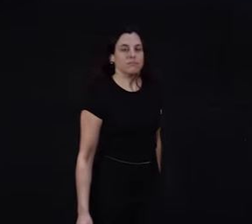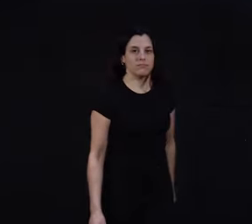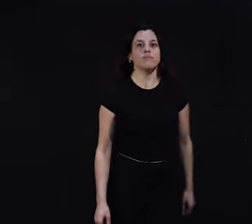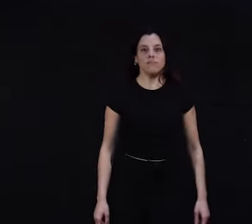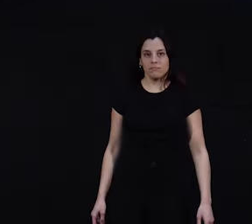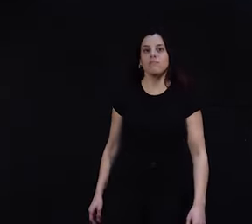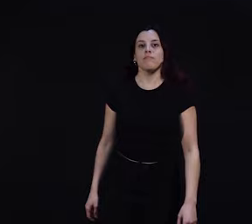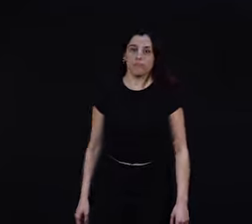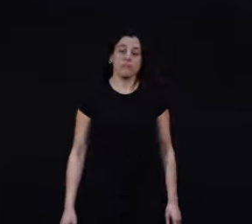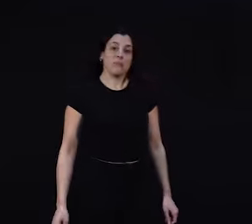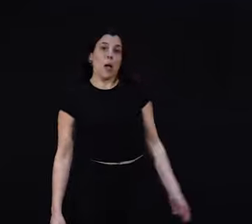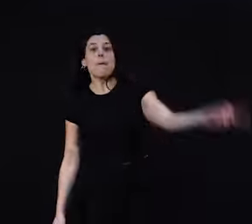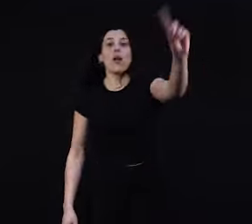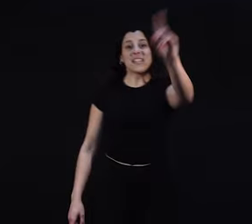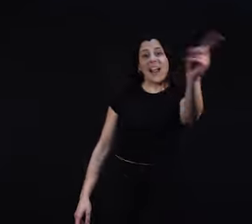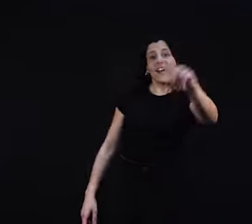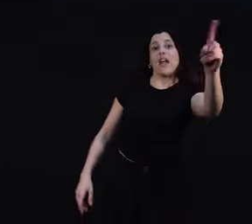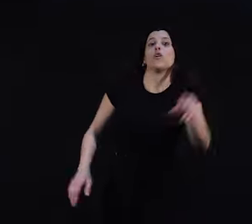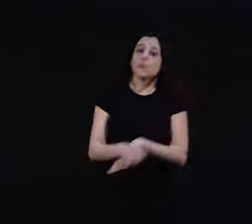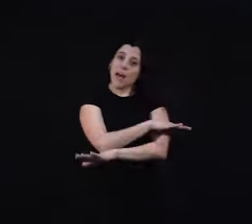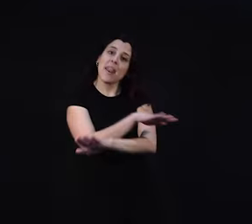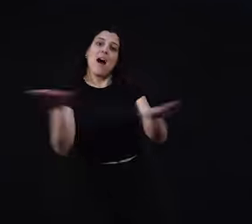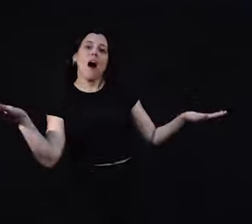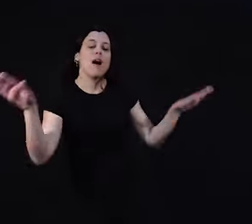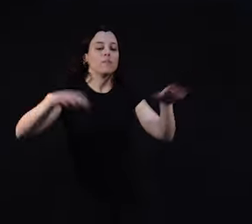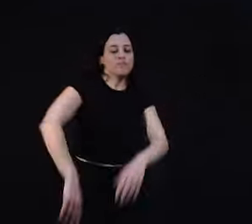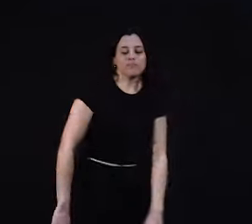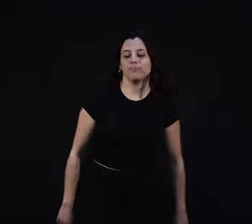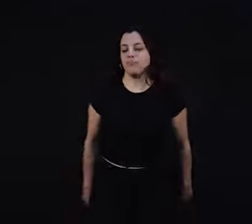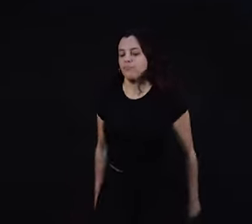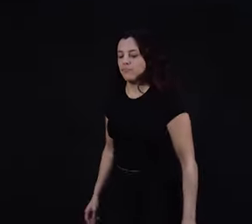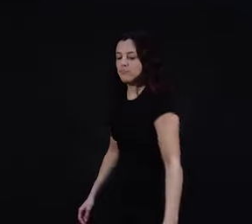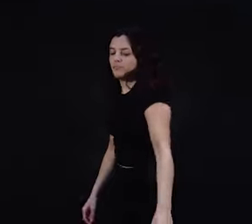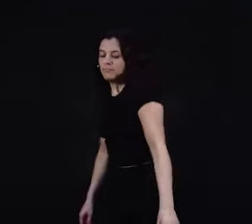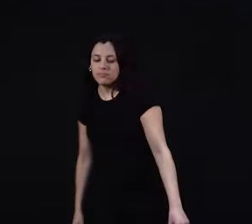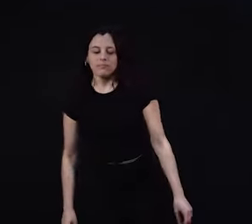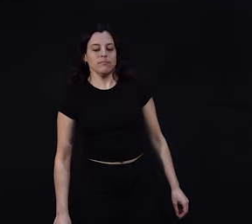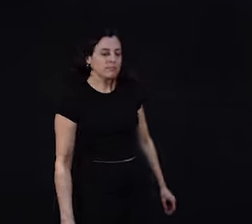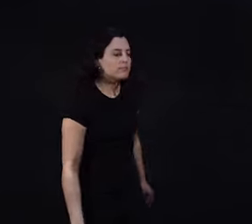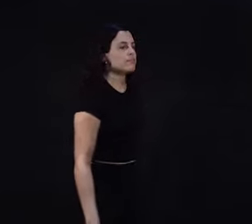quan et marqui un gol, veuràs que la terra no és plana.